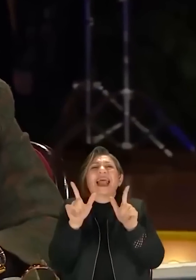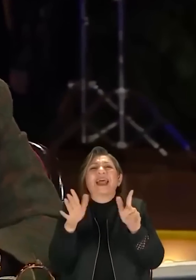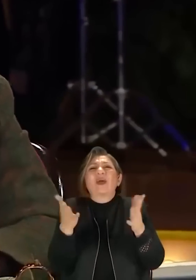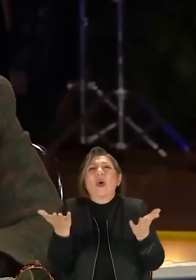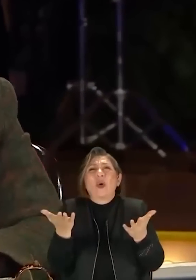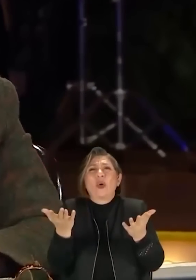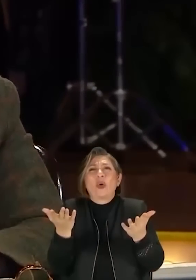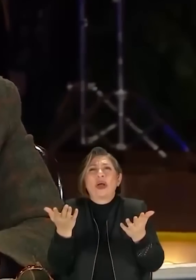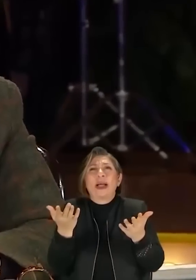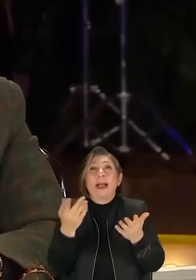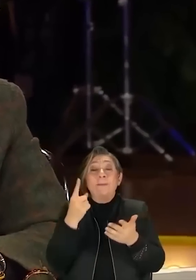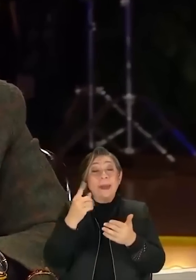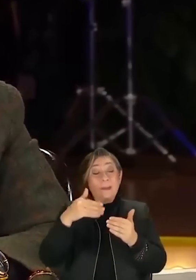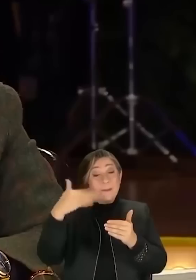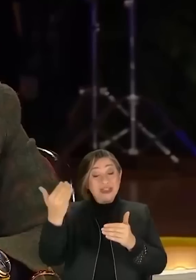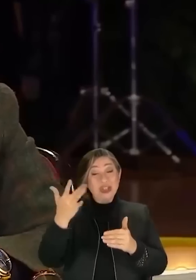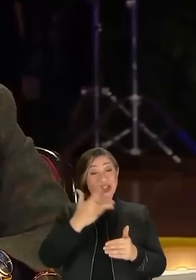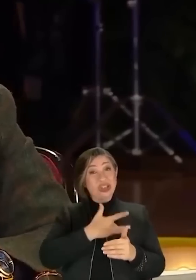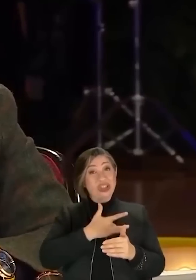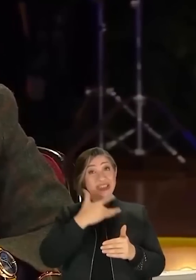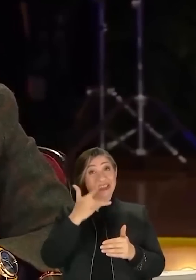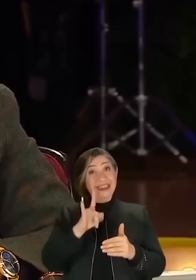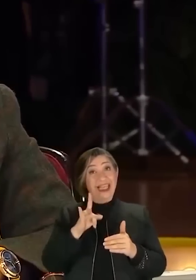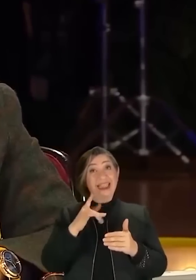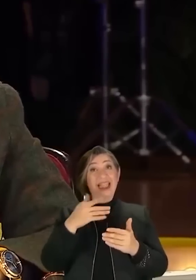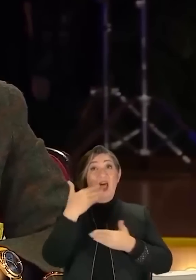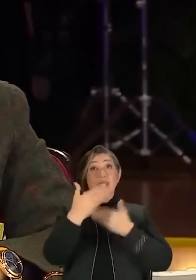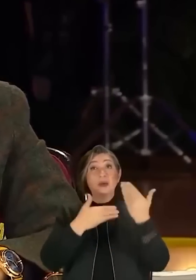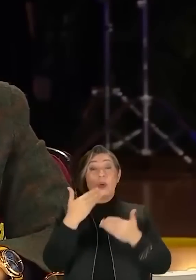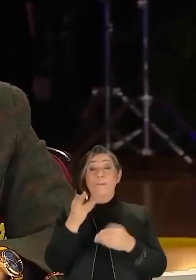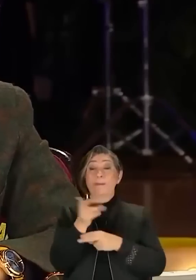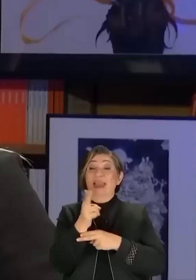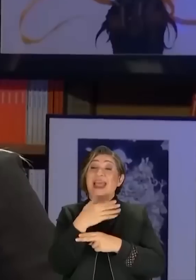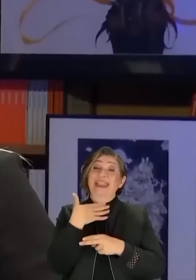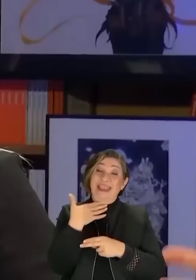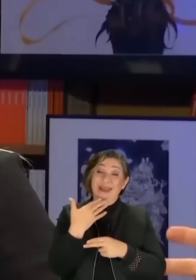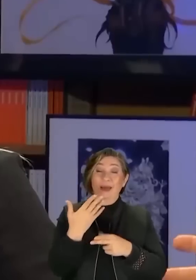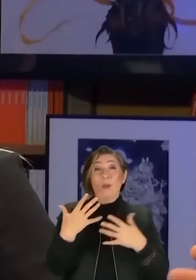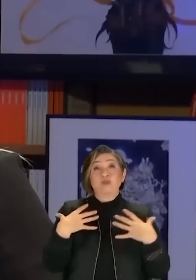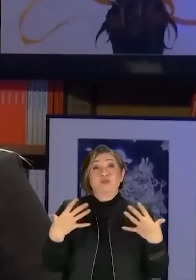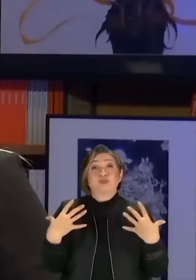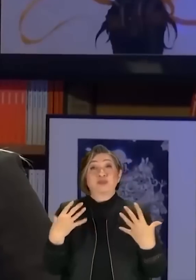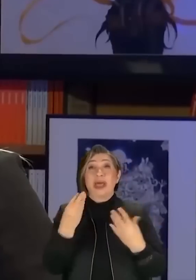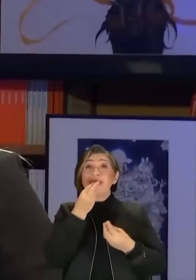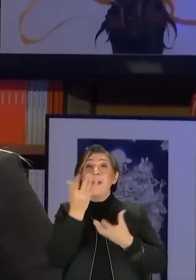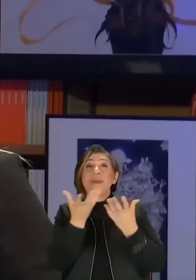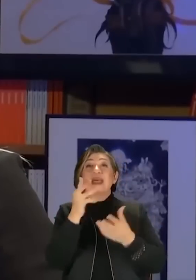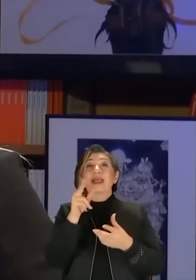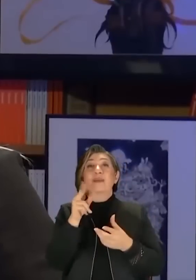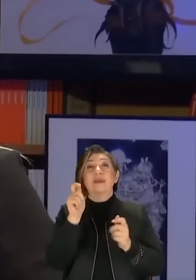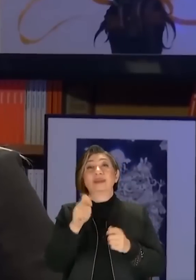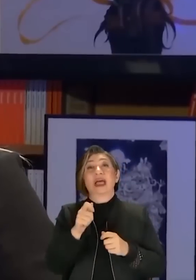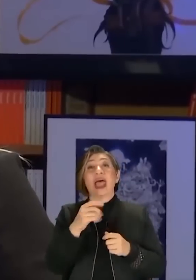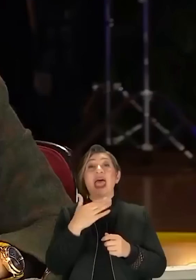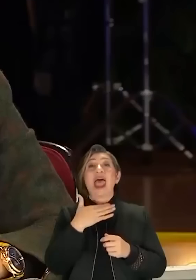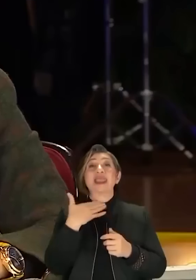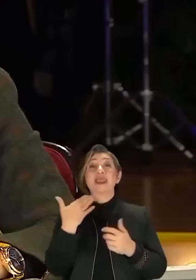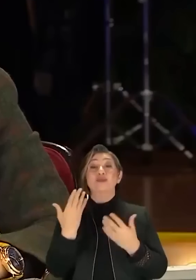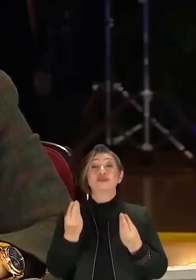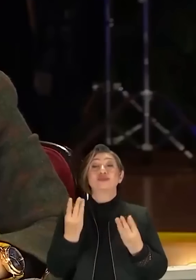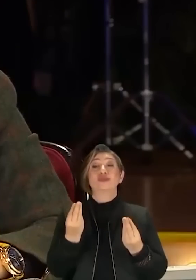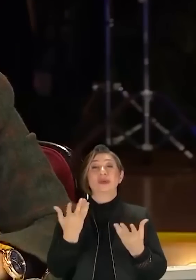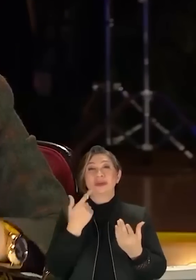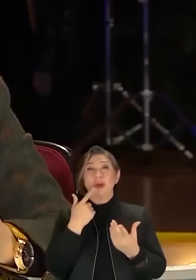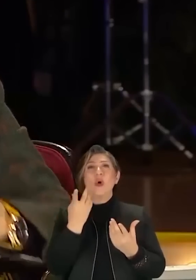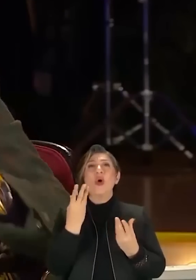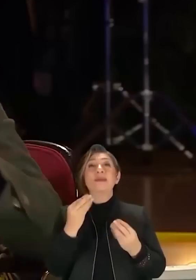yok. Bir başka canlıyla kadın tarif ediyor işte, balık eti diyor, bilmem diyor, yemek gibi tarif yapmışız mesela, etli butlu diye. Yani